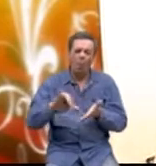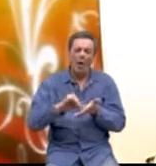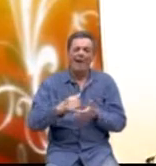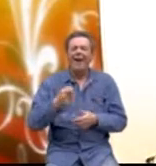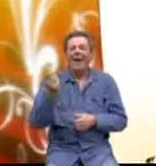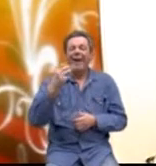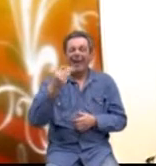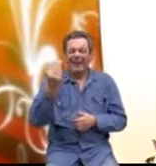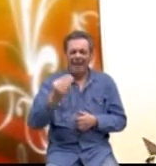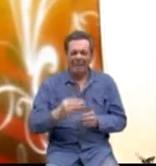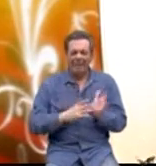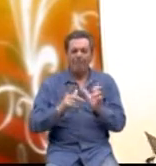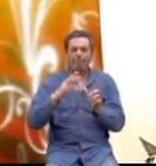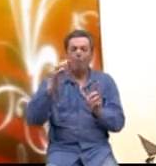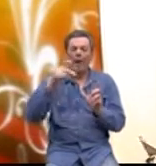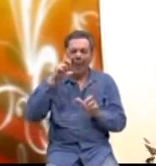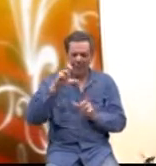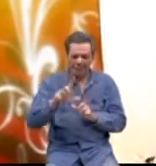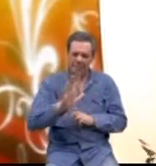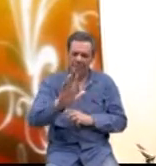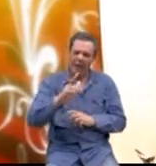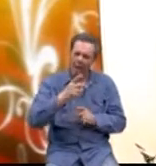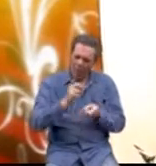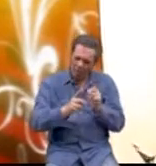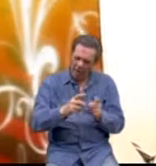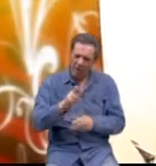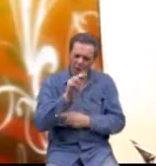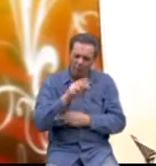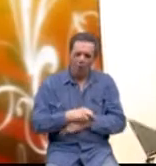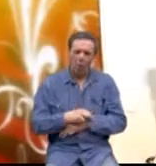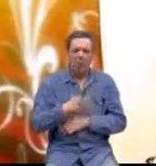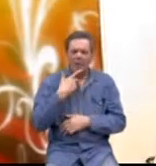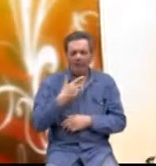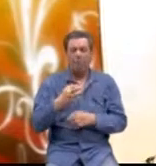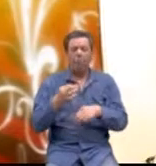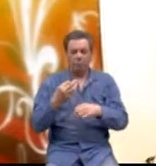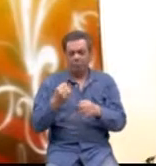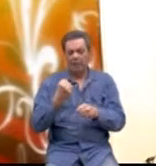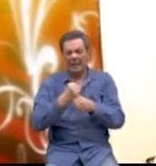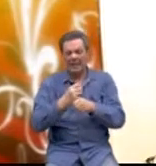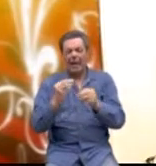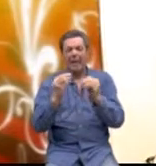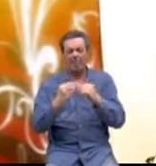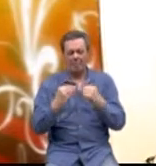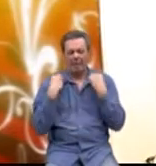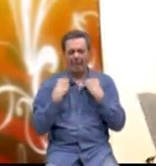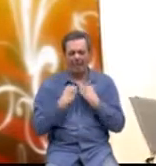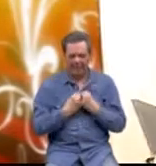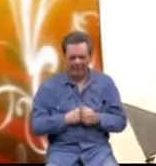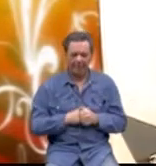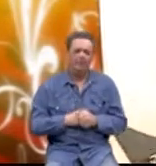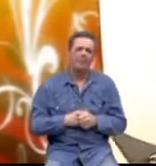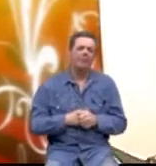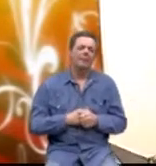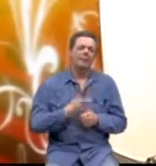Imamo izradu murala sa učiteljicom njihovom likovnog. Prekrasno. Imamo izradu nakita sa jednom volonterkom iz doma Sveti Josip. Ona